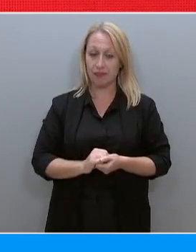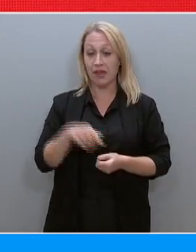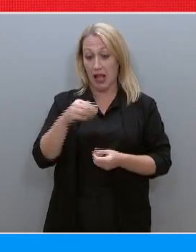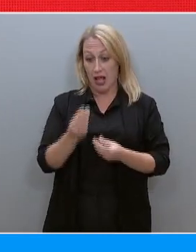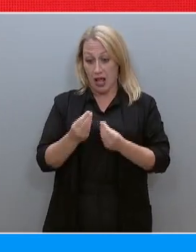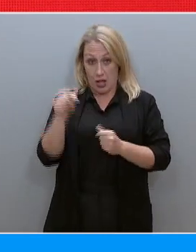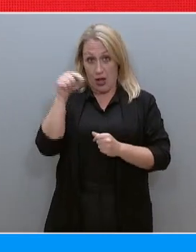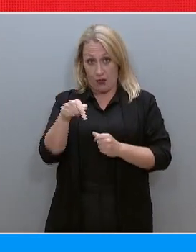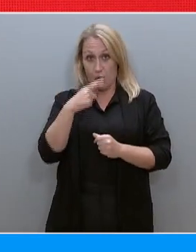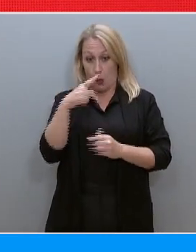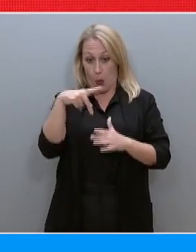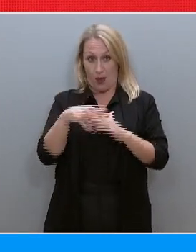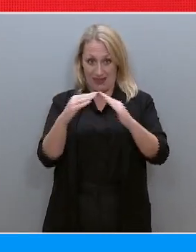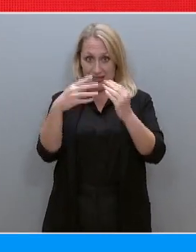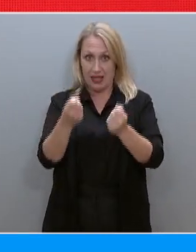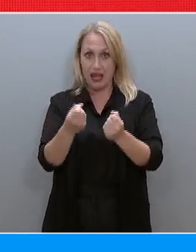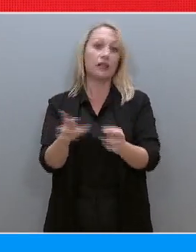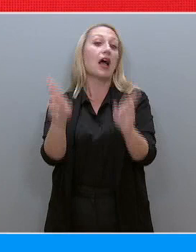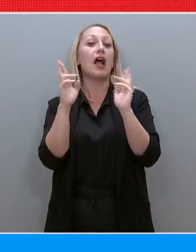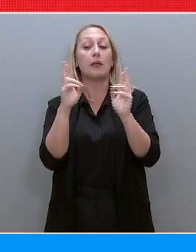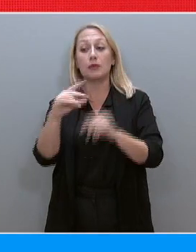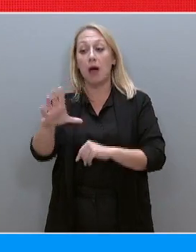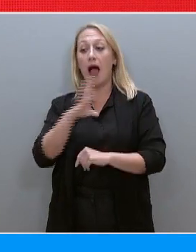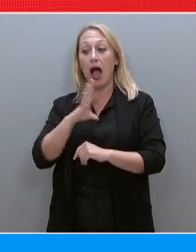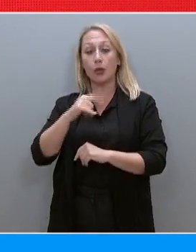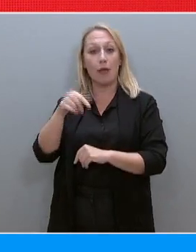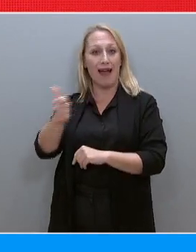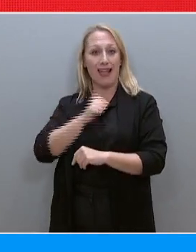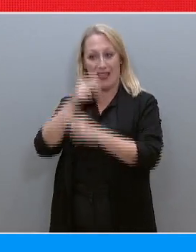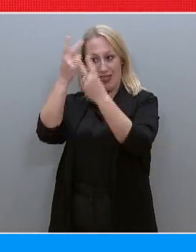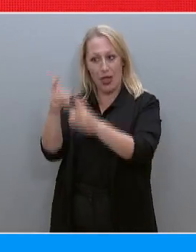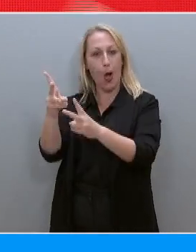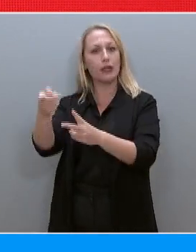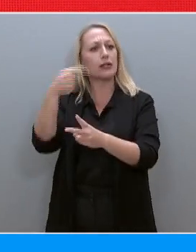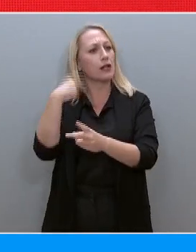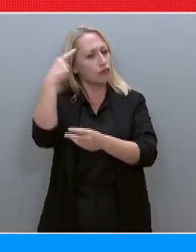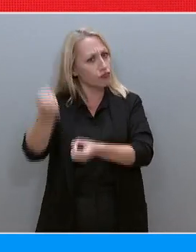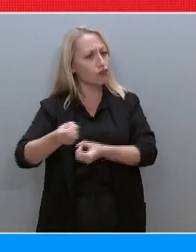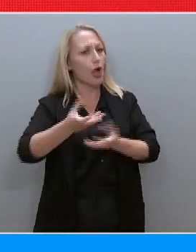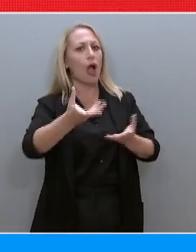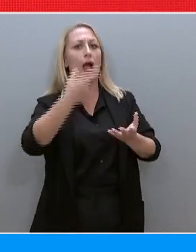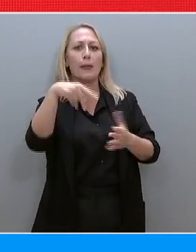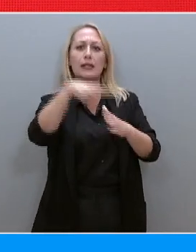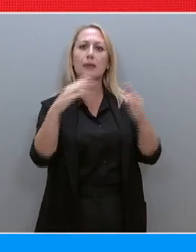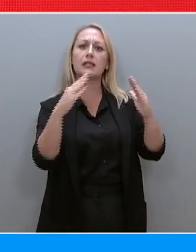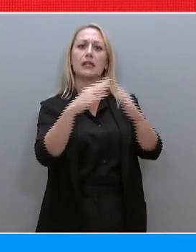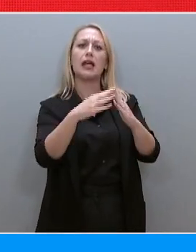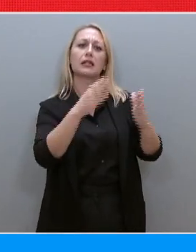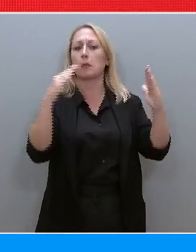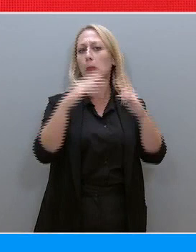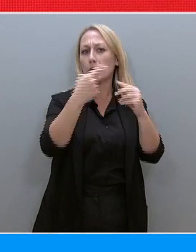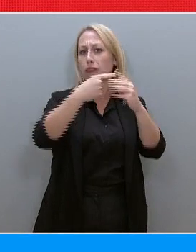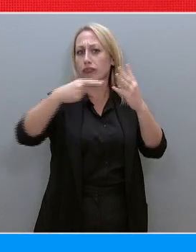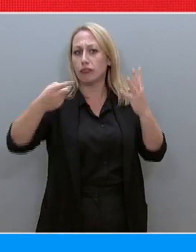ευελπιστούμε να υπάρξει ένας πολύ μεγάλος αριθμός ακινήτων που θα περάσουν στην τράπεζα στέγης για να μπορέσει το κράτος να ασκήσει